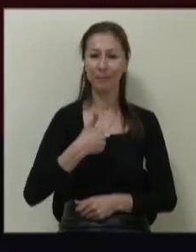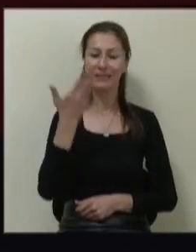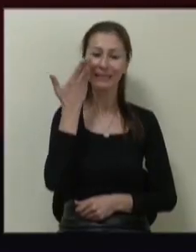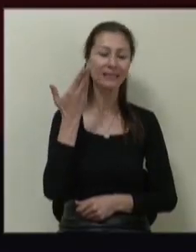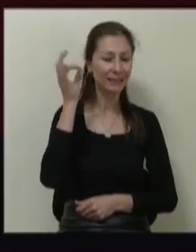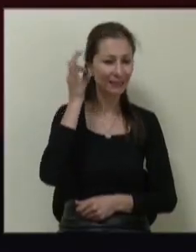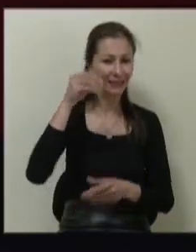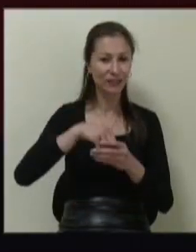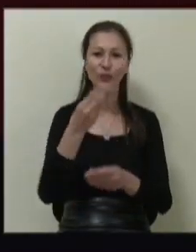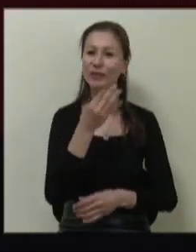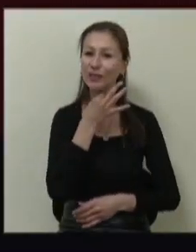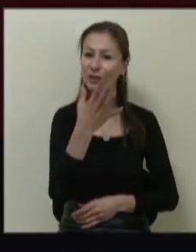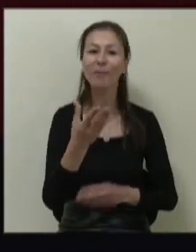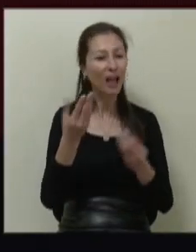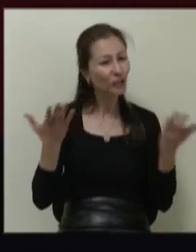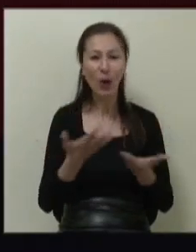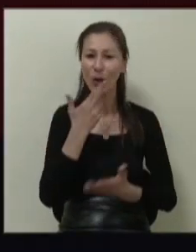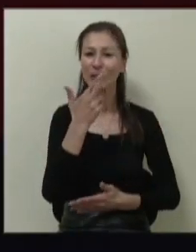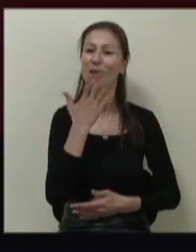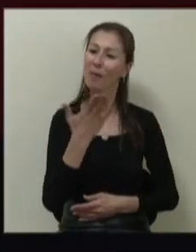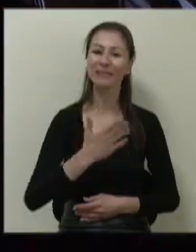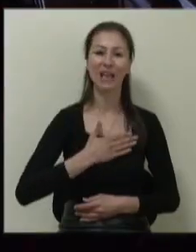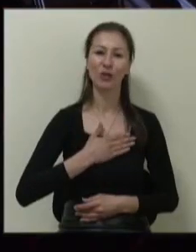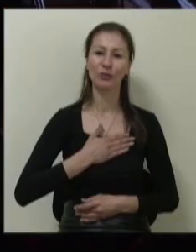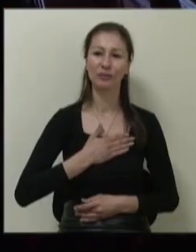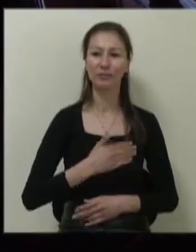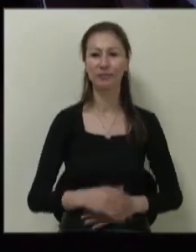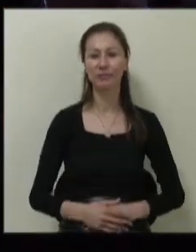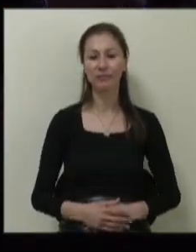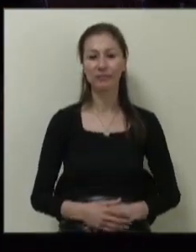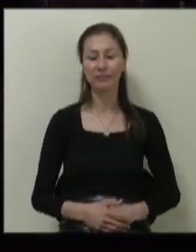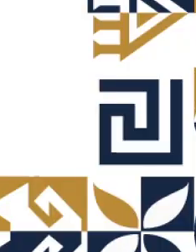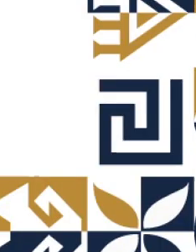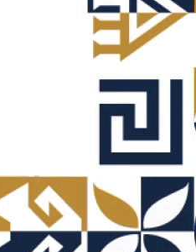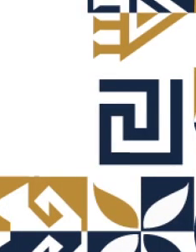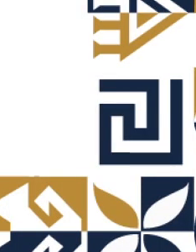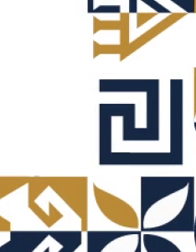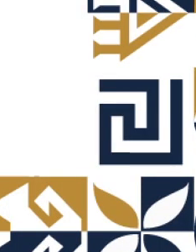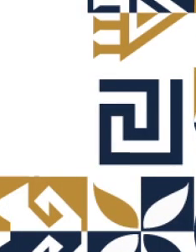dinlediğiniz için çok teşekkür ediyorum. Daha çok konuşabilirim ama sağ olun.